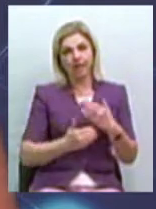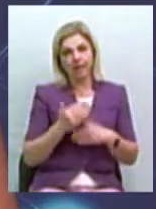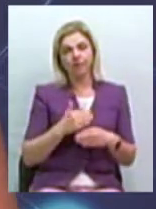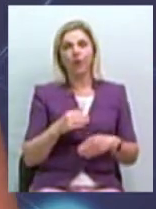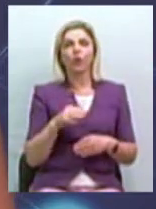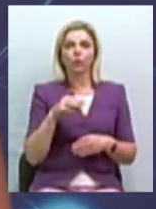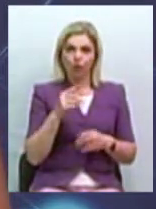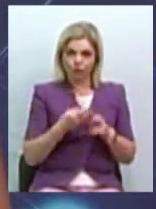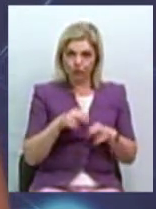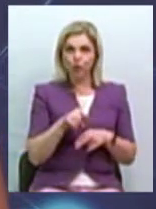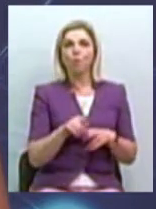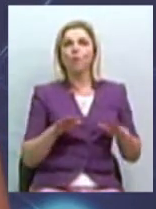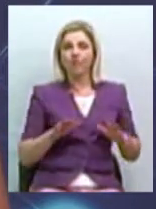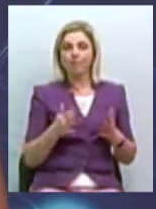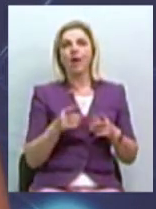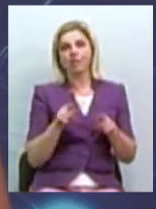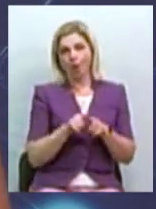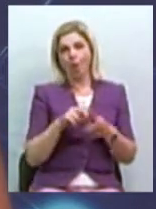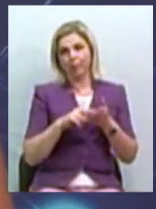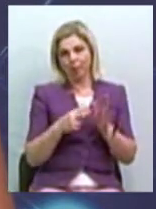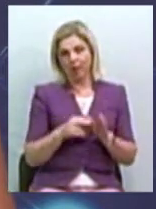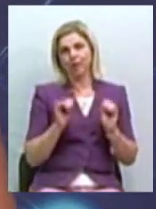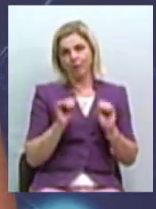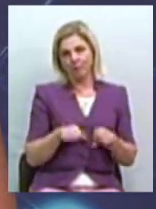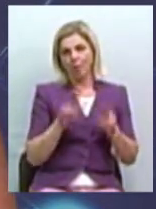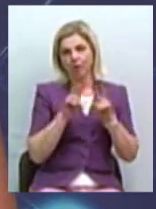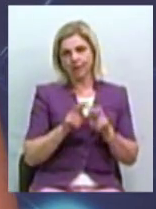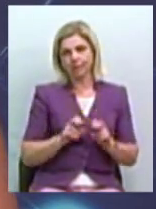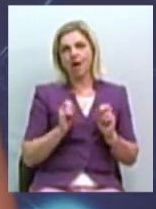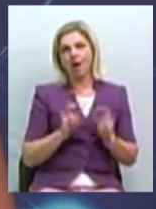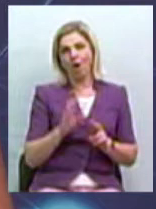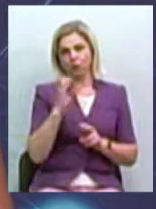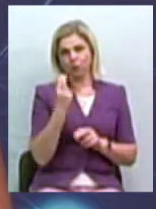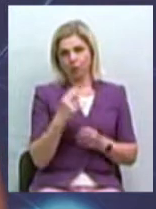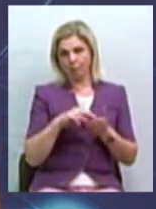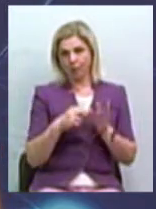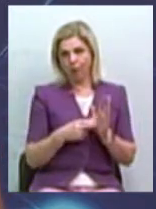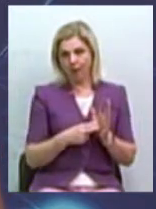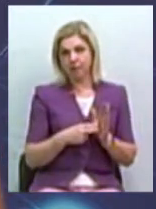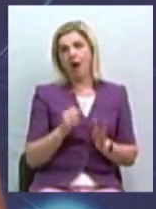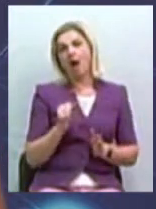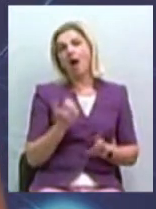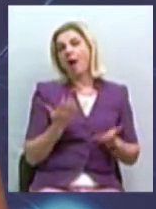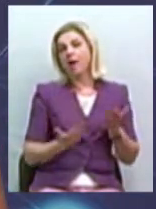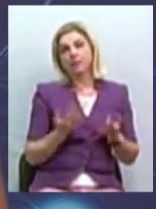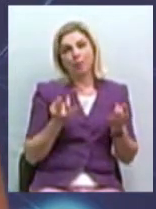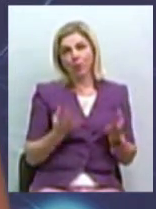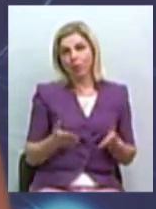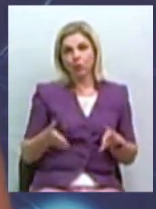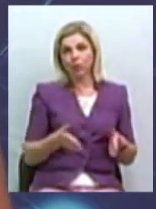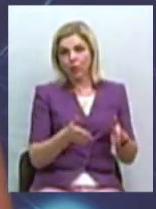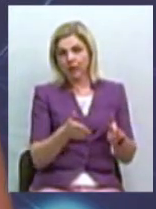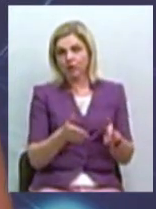потребами, в цьому випадку даний проєкт можна було проглядати як соціальний проєкт. Але якщо просто там доріжка, да, яка